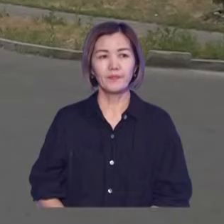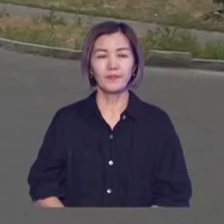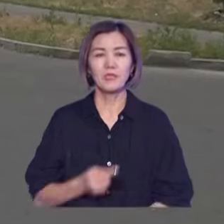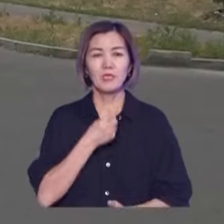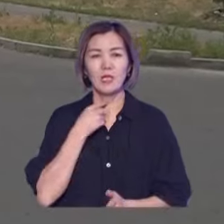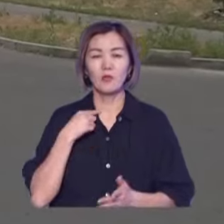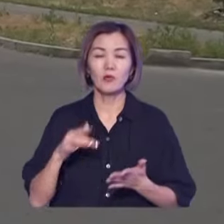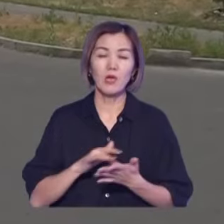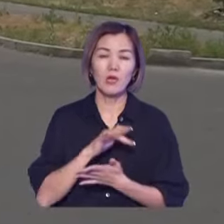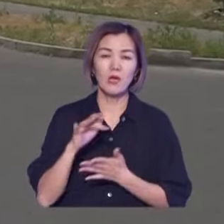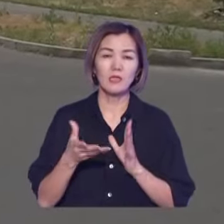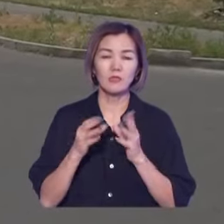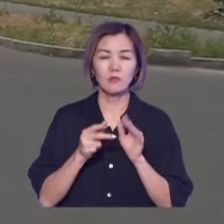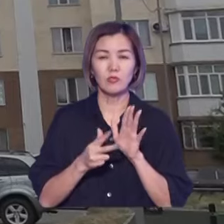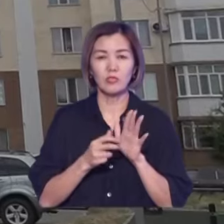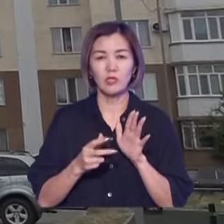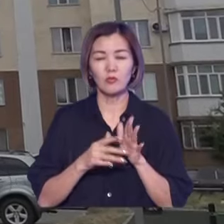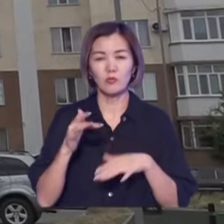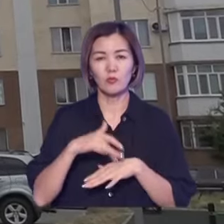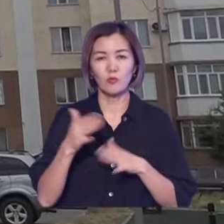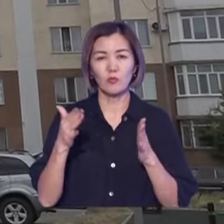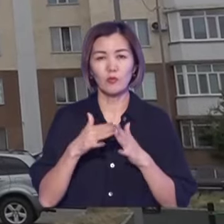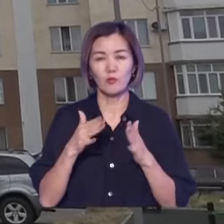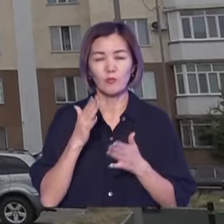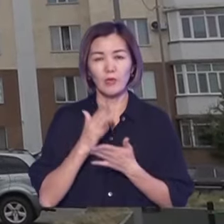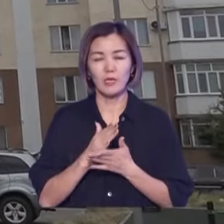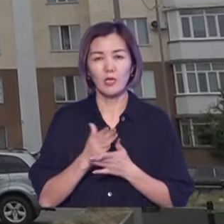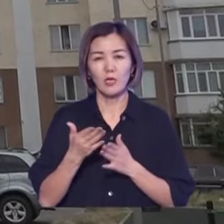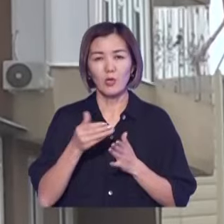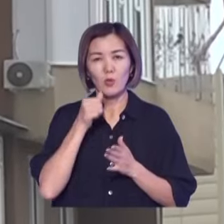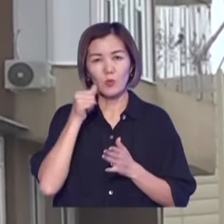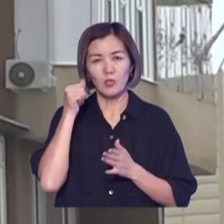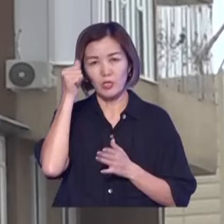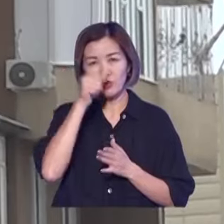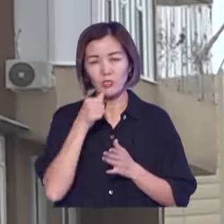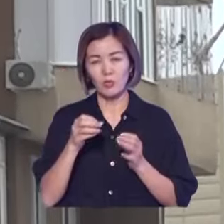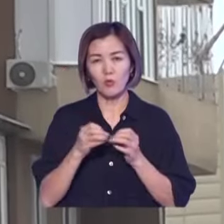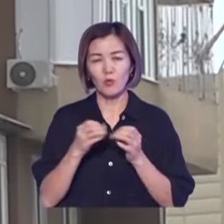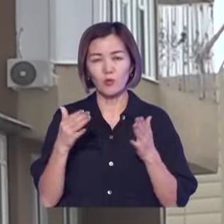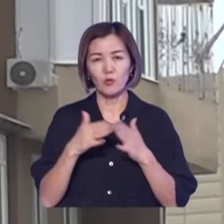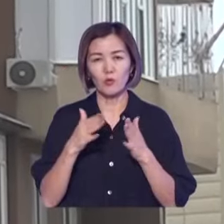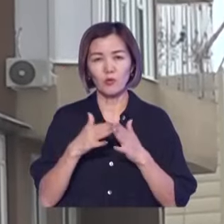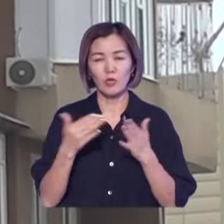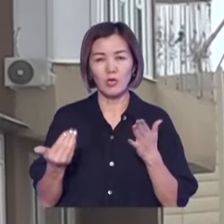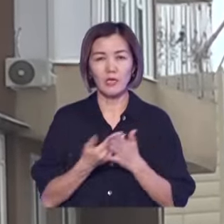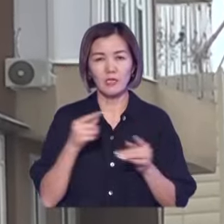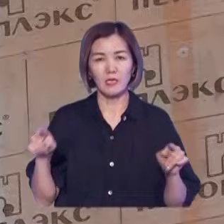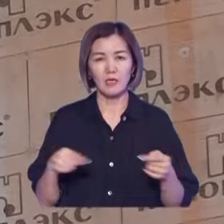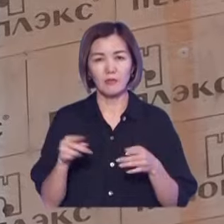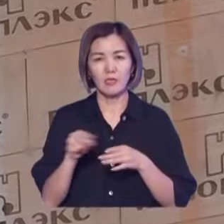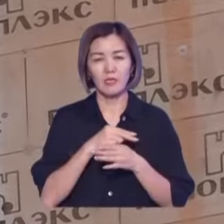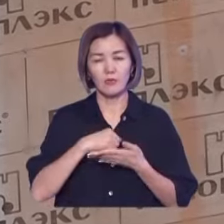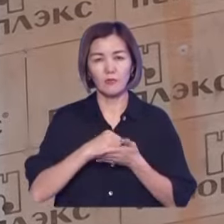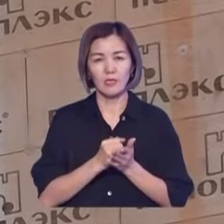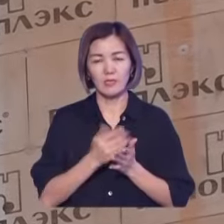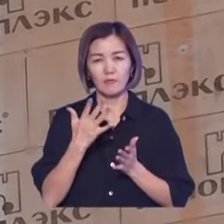Талдықорған қаласы бойынша 800-ден астам көпқабатты тұрғын үй бар. Өткен жылы әкімдік тарапынан 10 үйдің қасбеттерін қалыпқа келтіру бекітілген.